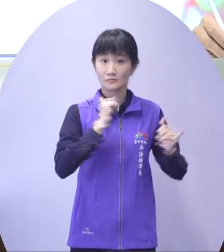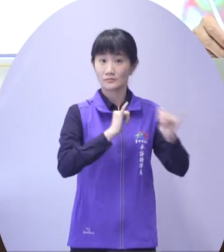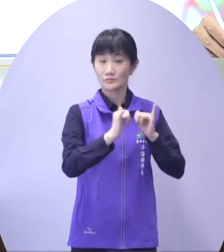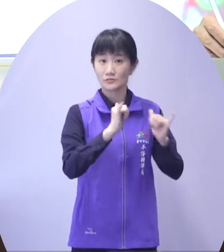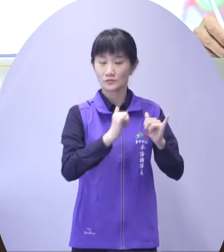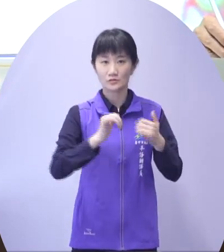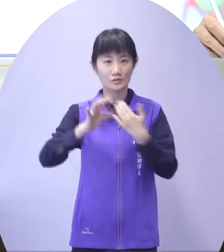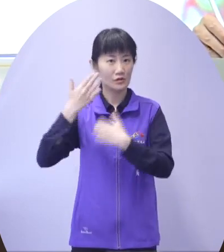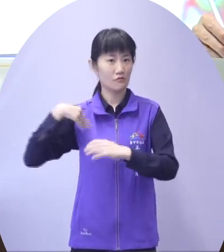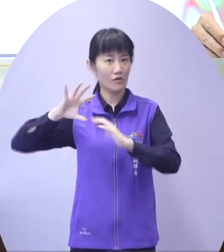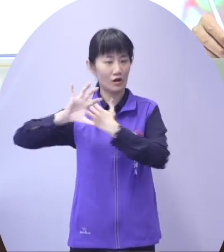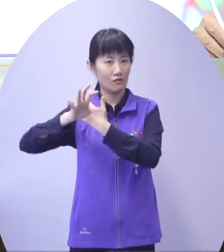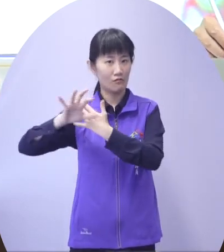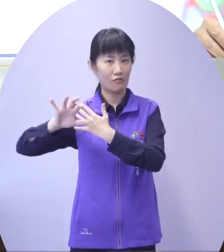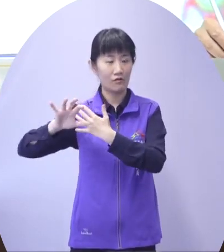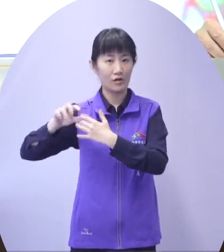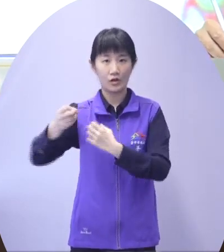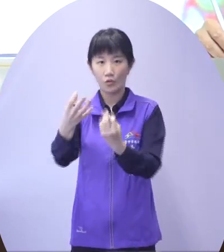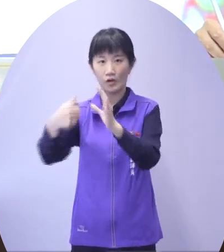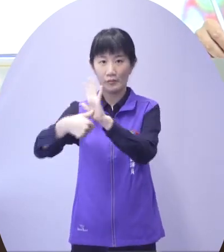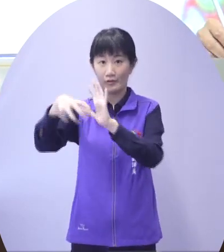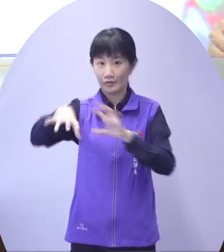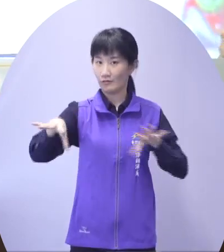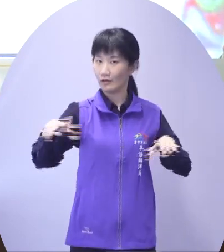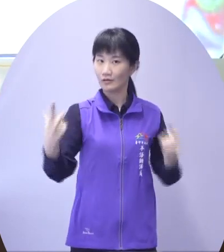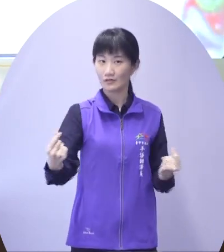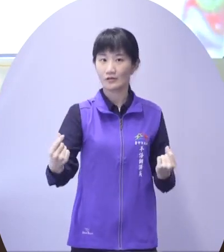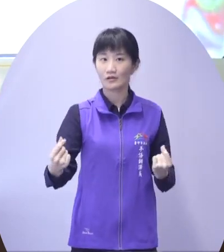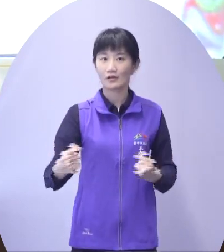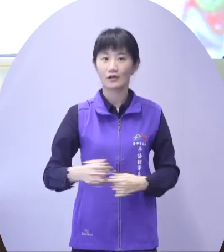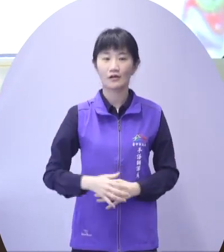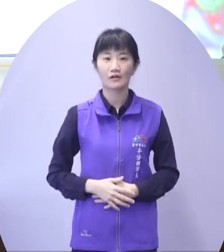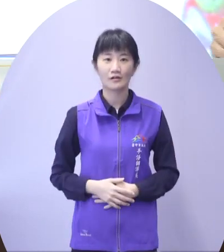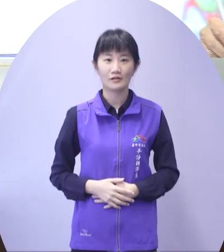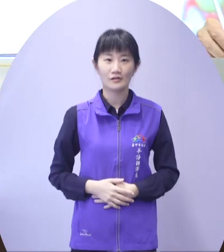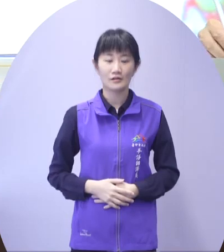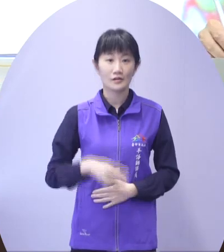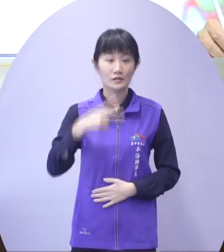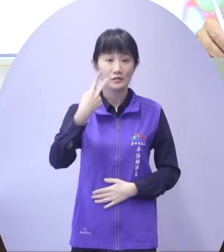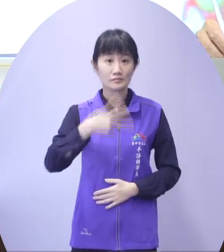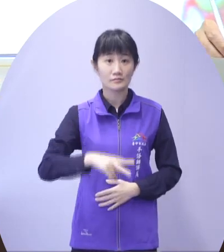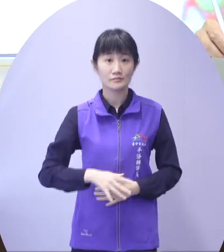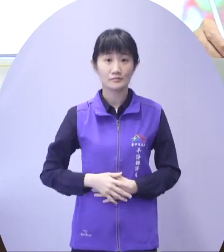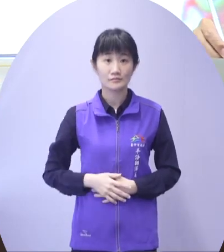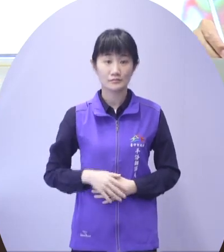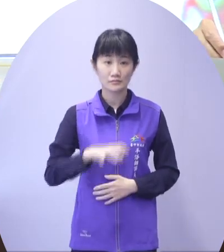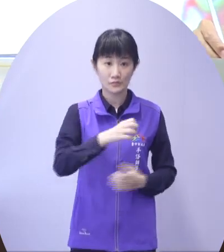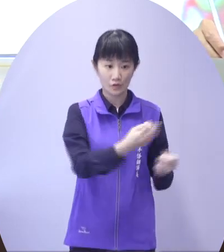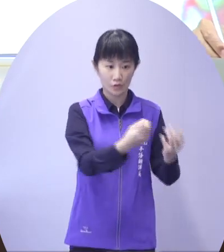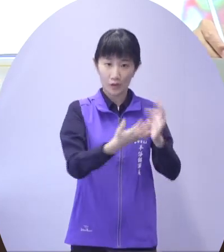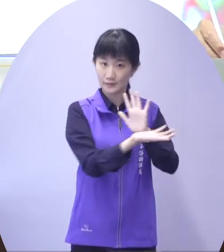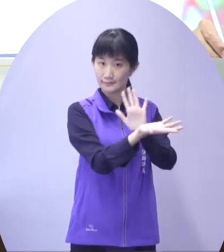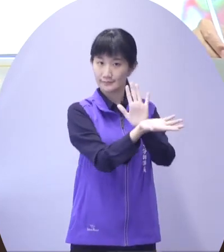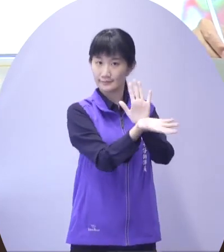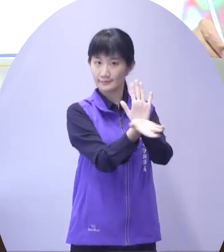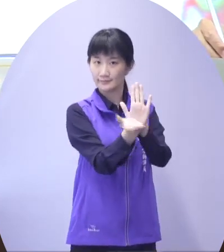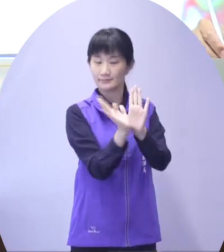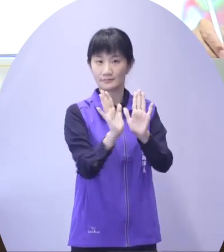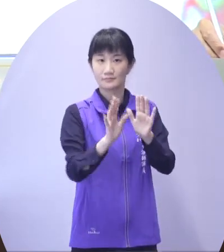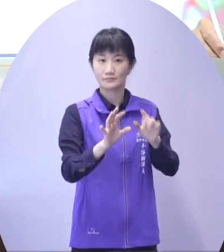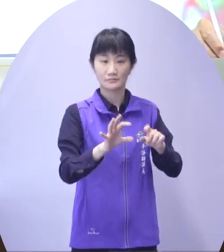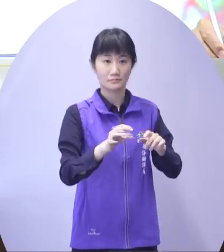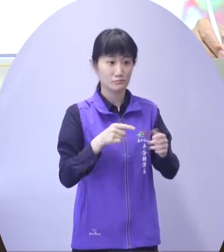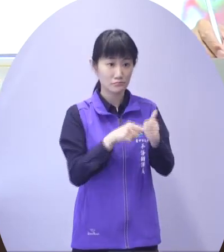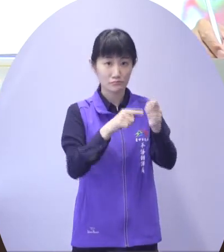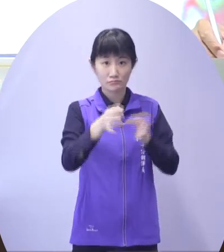台湾的普罗旺斯，因为它不是单纯的蔬果经济，它有很重要的花卉展出的一个经济哈，